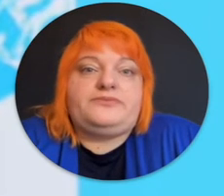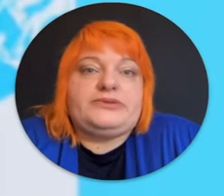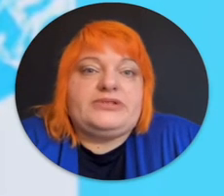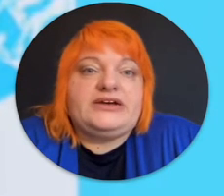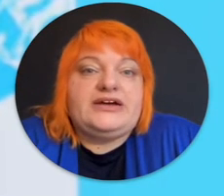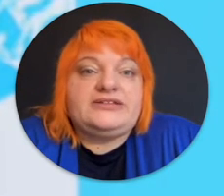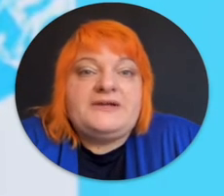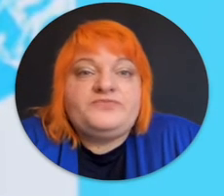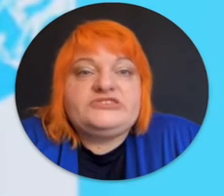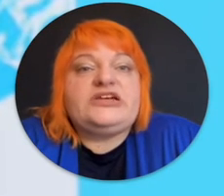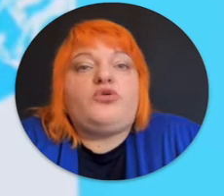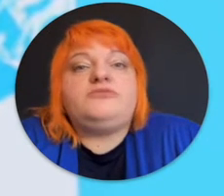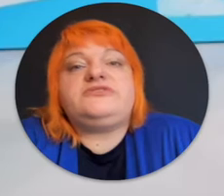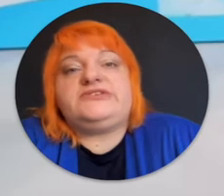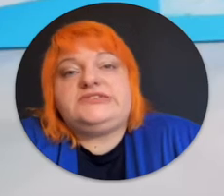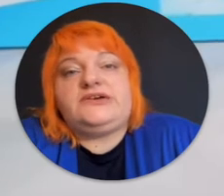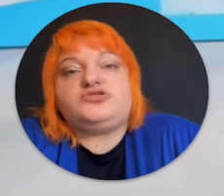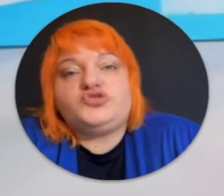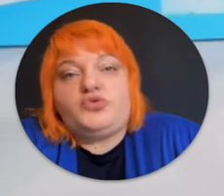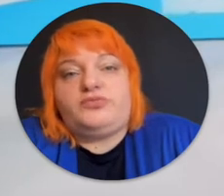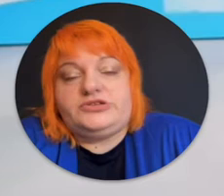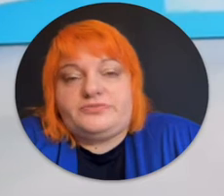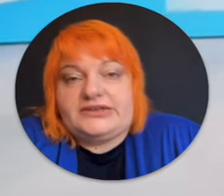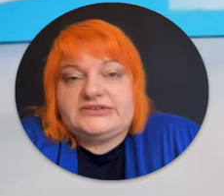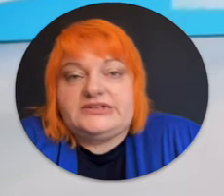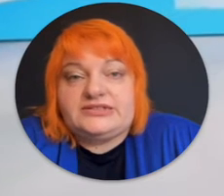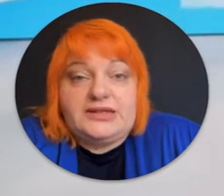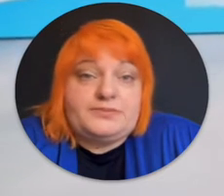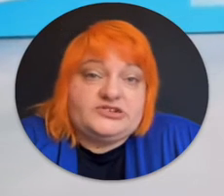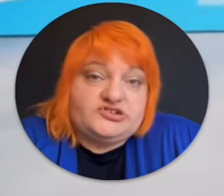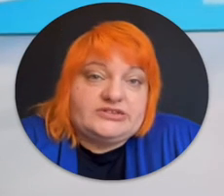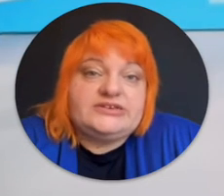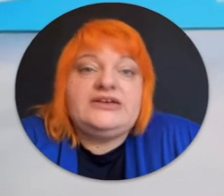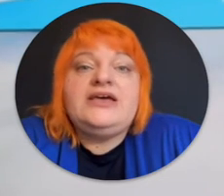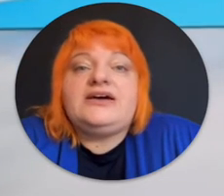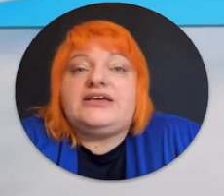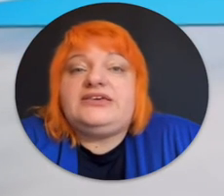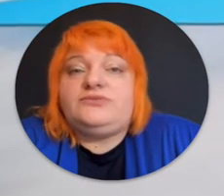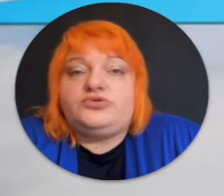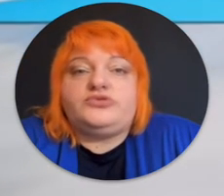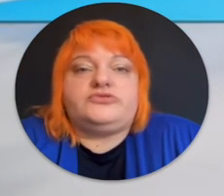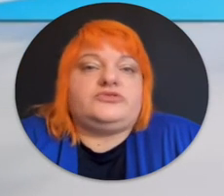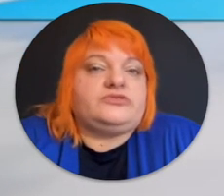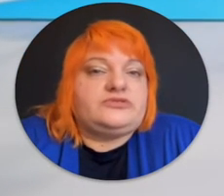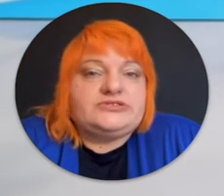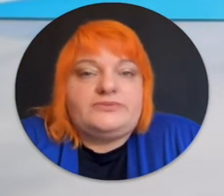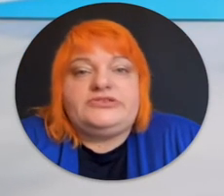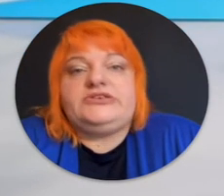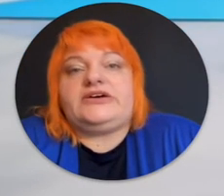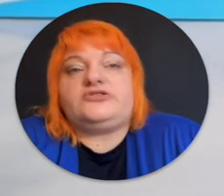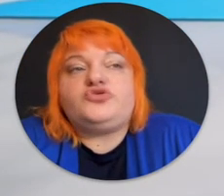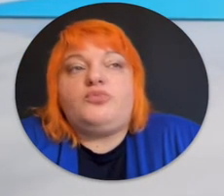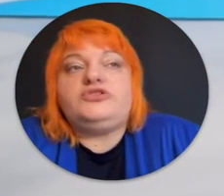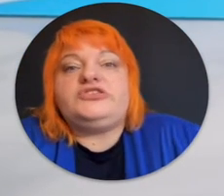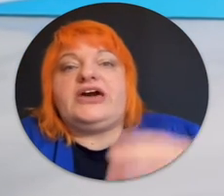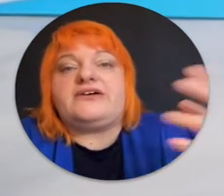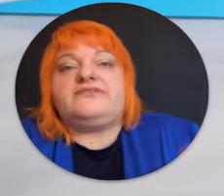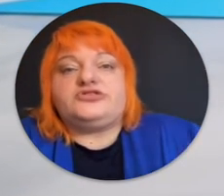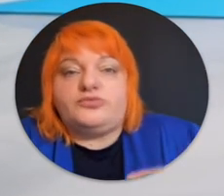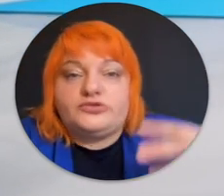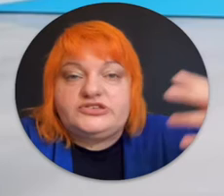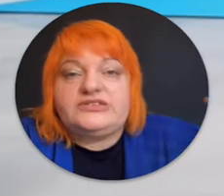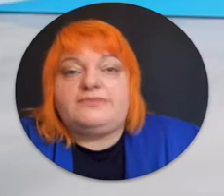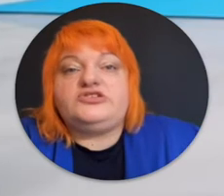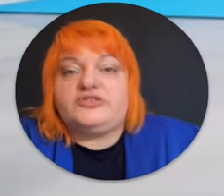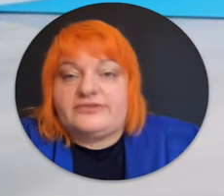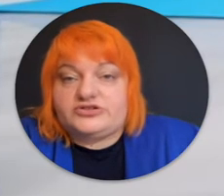план, предполагает знакомство с тем, что будет происходить на площадке, какие будут события, что будет яркого,